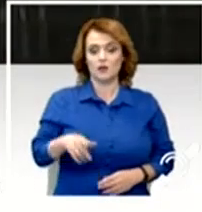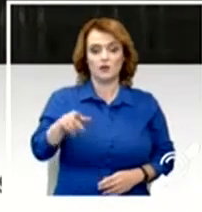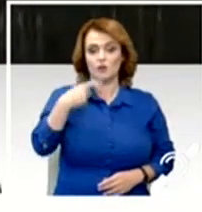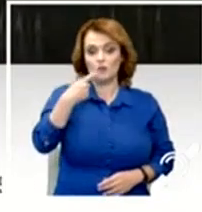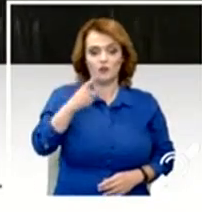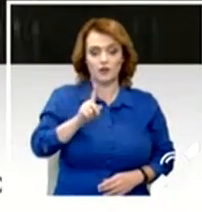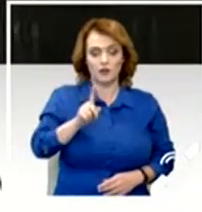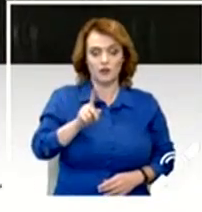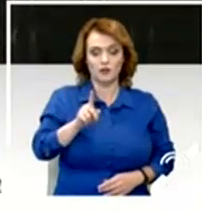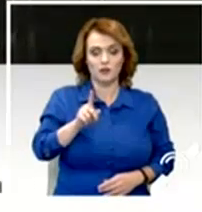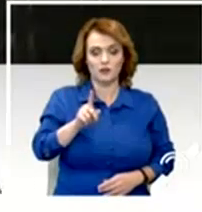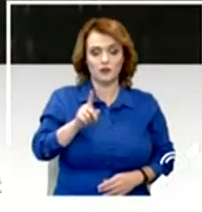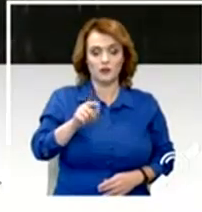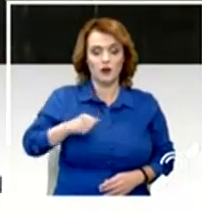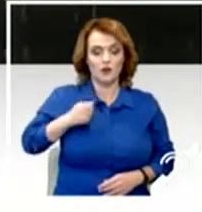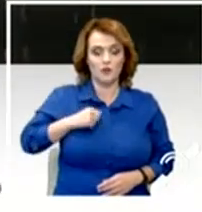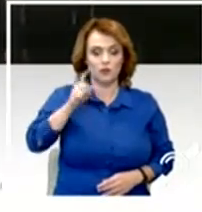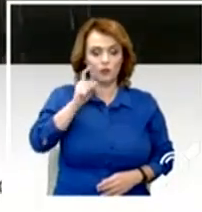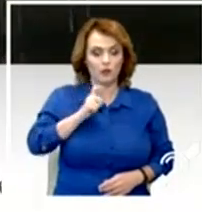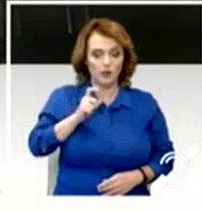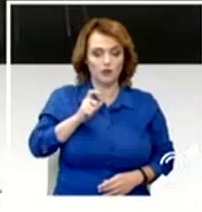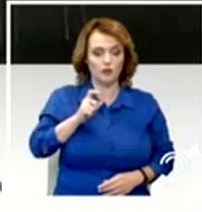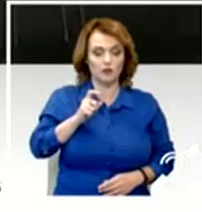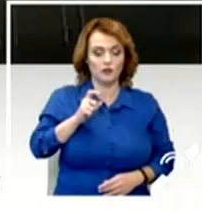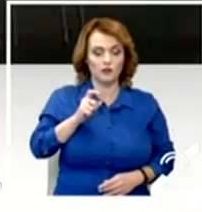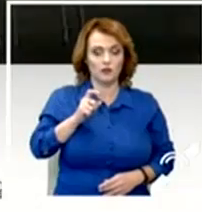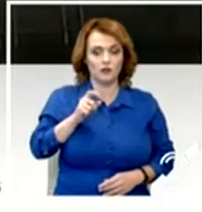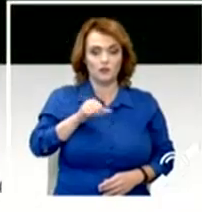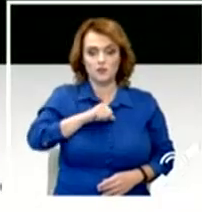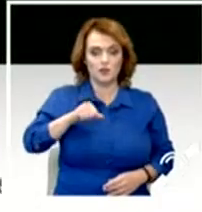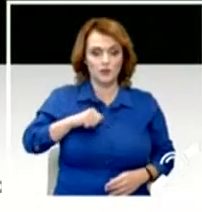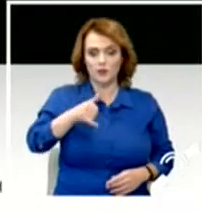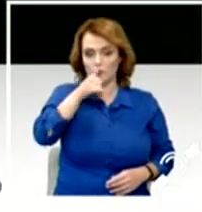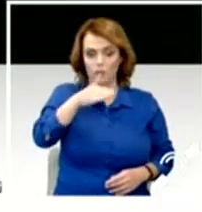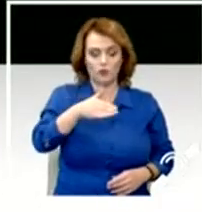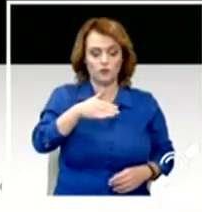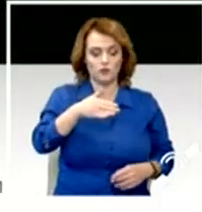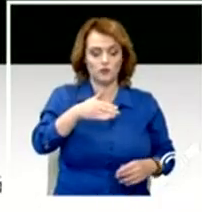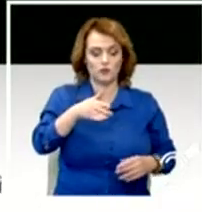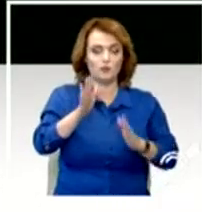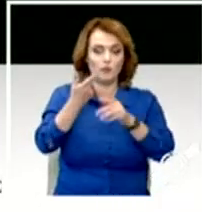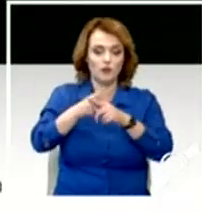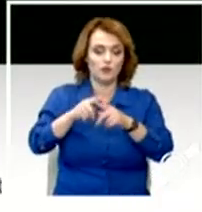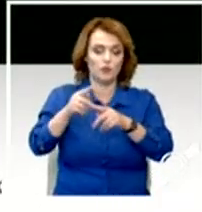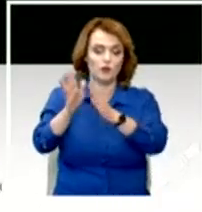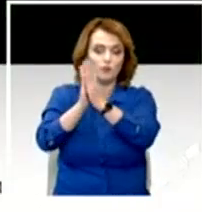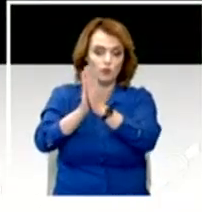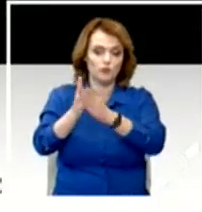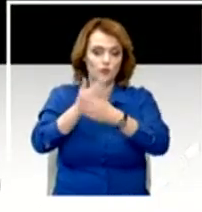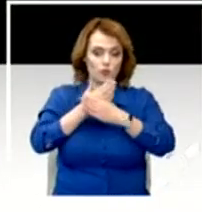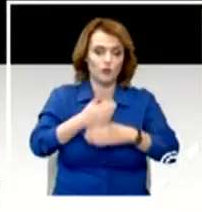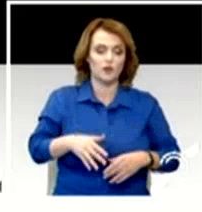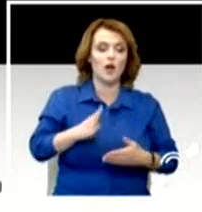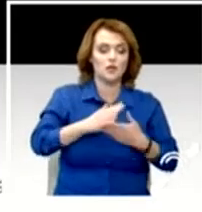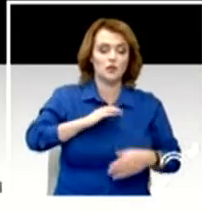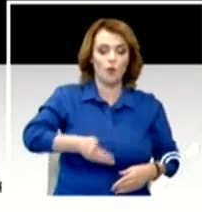folosirea serviciului Starlink de către armata ucraineană și a căutat sprijin la Departamentul Apărării. Dar Pentagonul a precizat că mai sunt companii care